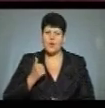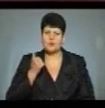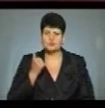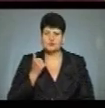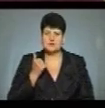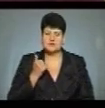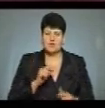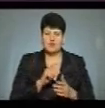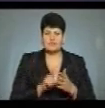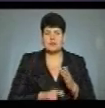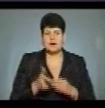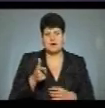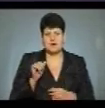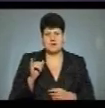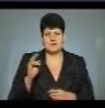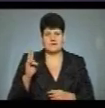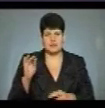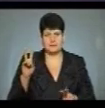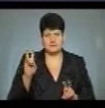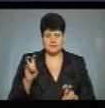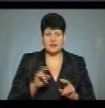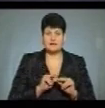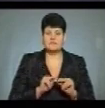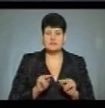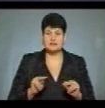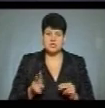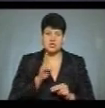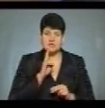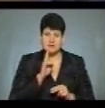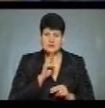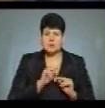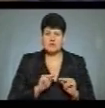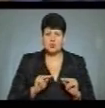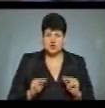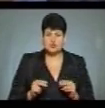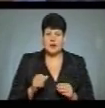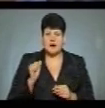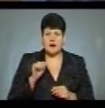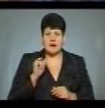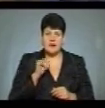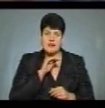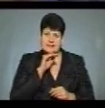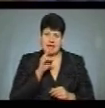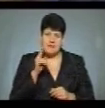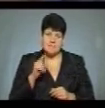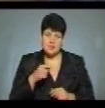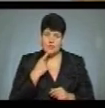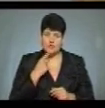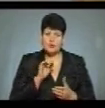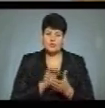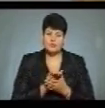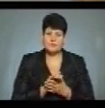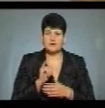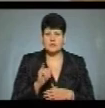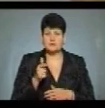у вірші Гаївки. Викладач Кременецької обласної гуманітарно-педагогічної академії Олег Василишин каже, що познайомився з